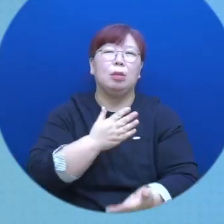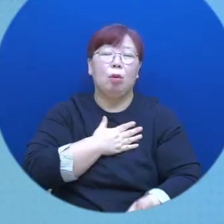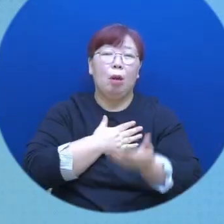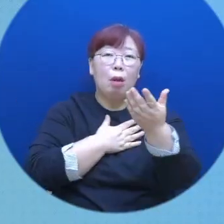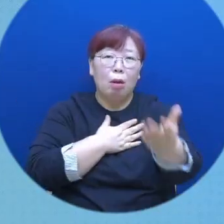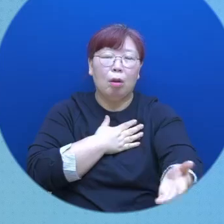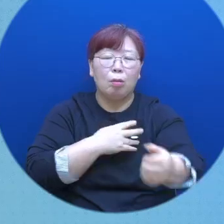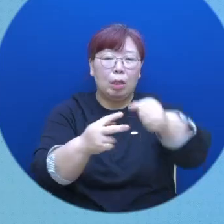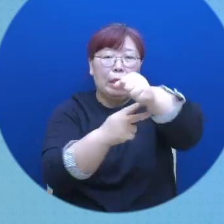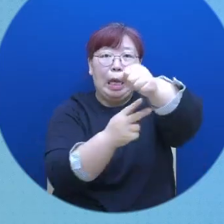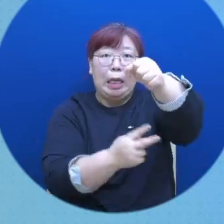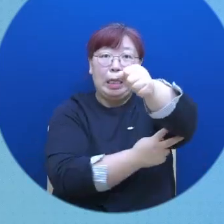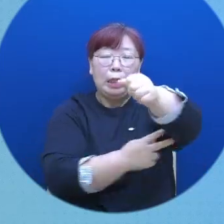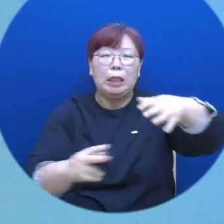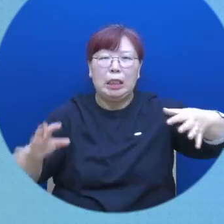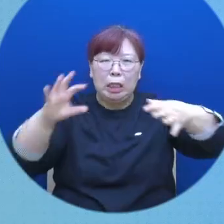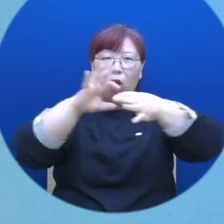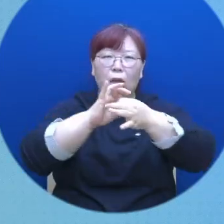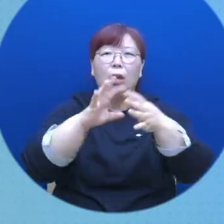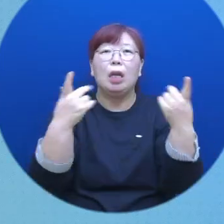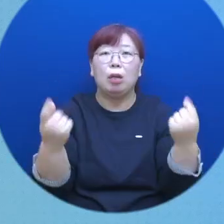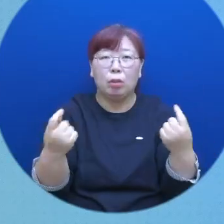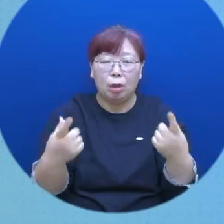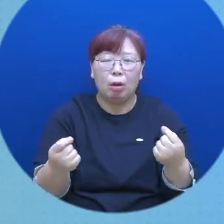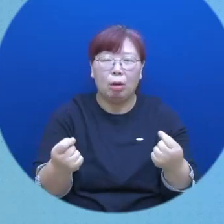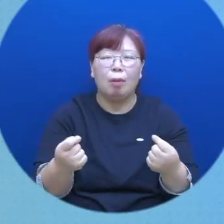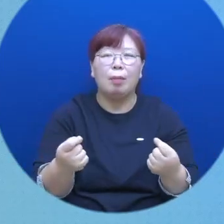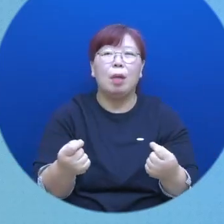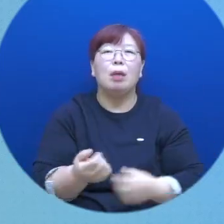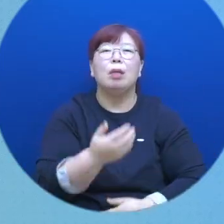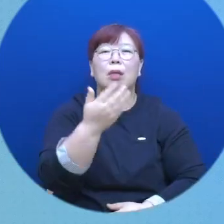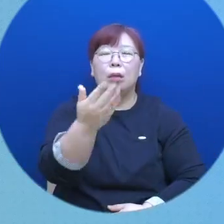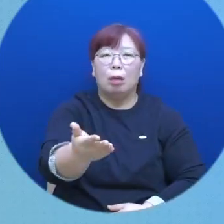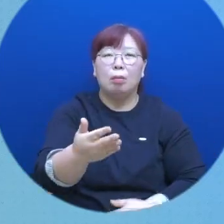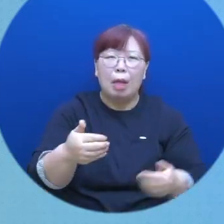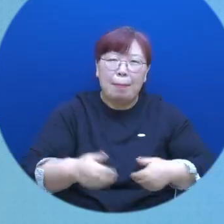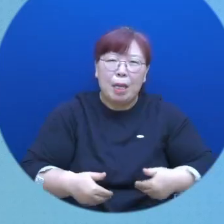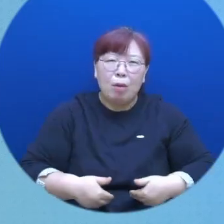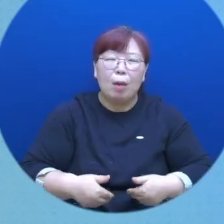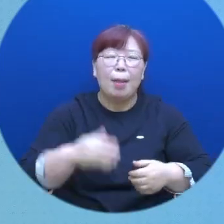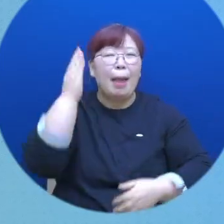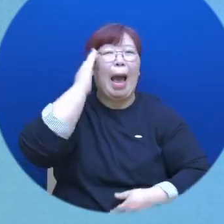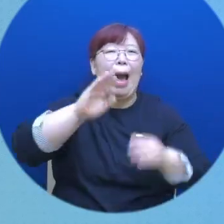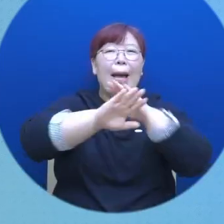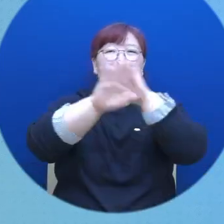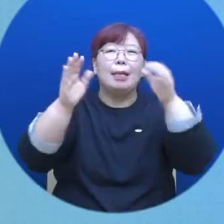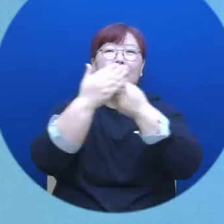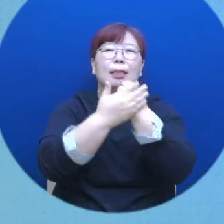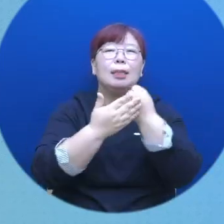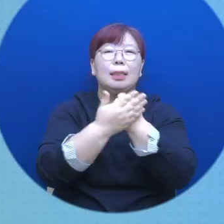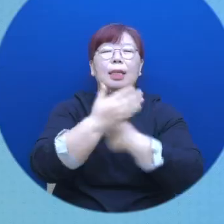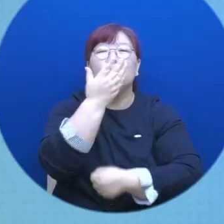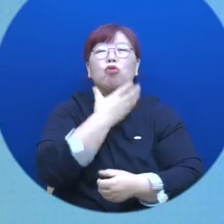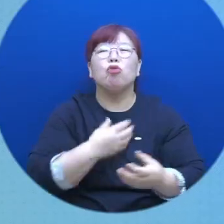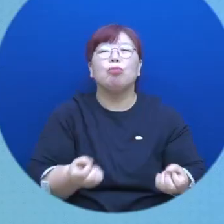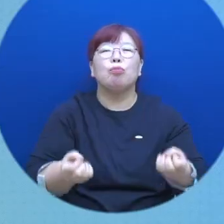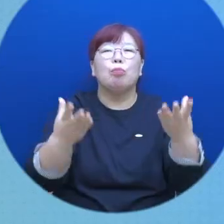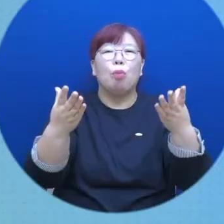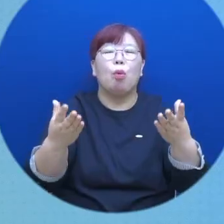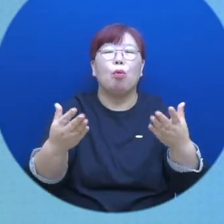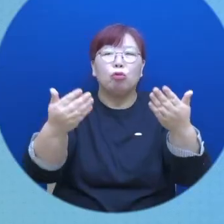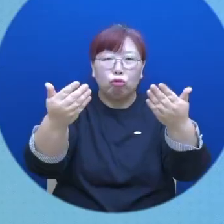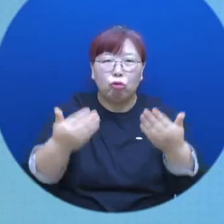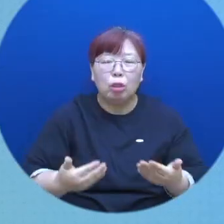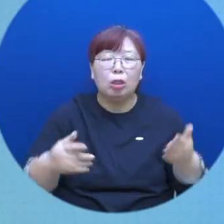여러분과 다리를 이어서 그 다리를 통하여 저와 여러분에게 필요한 하늘의 은혜, 하늘의 축복 공급해